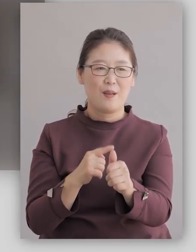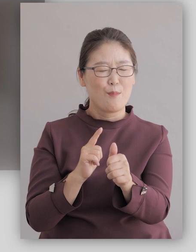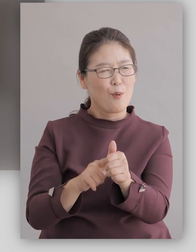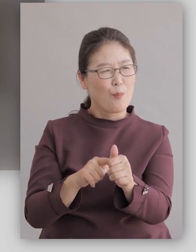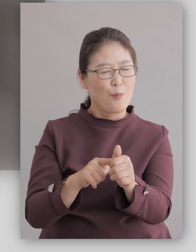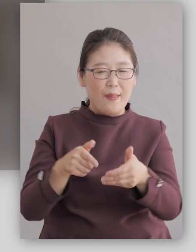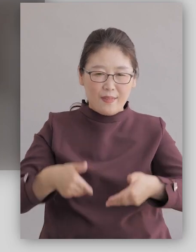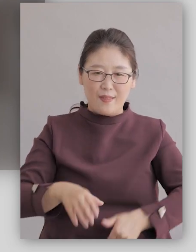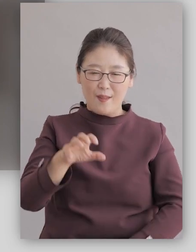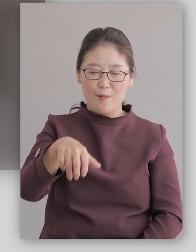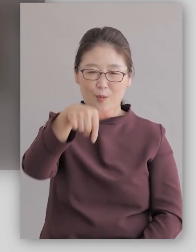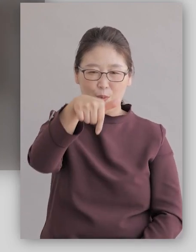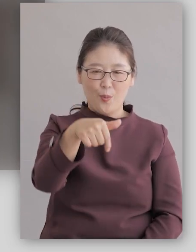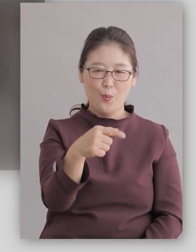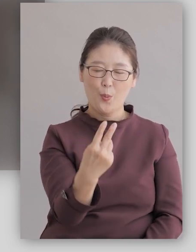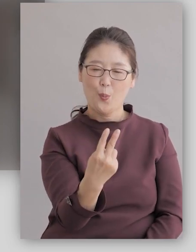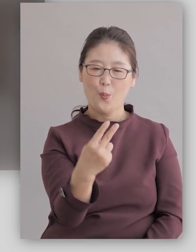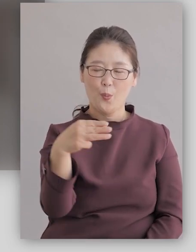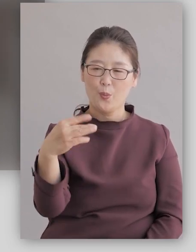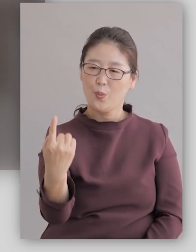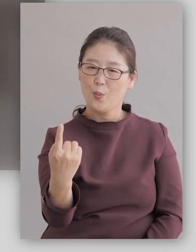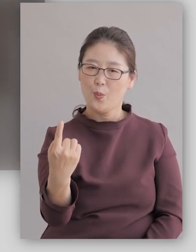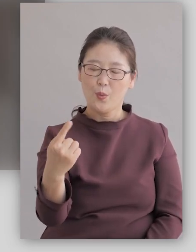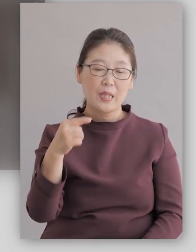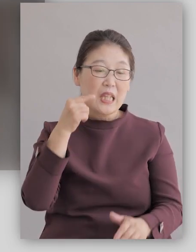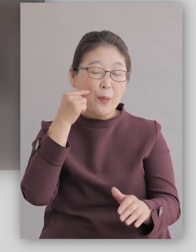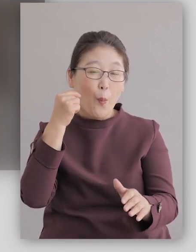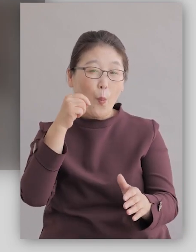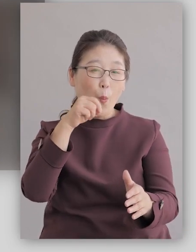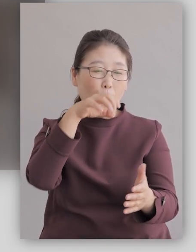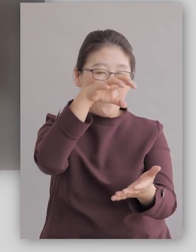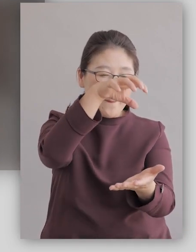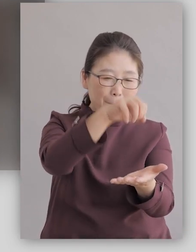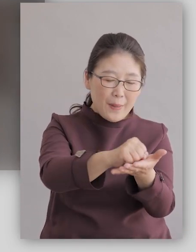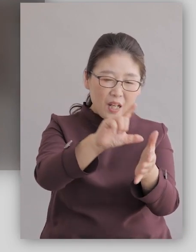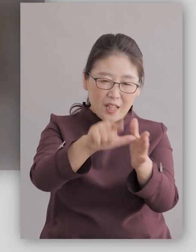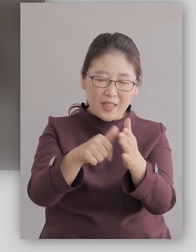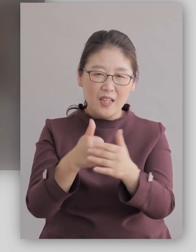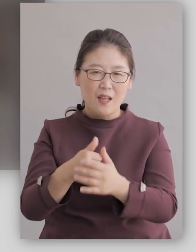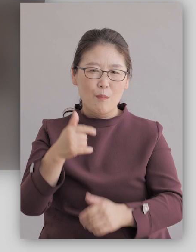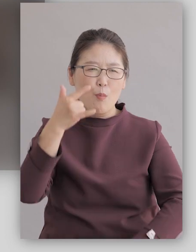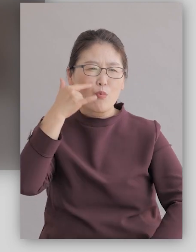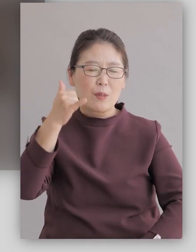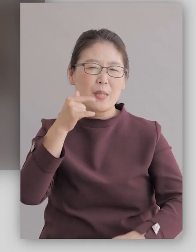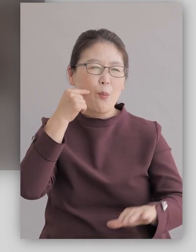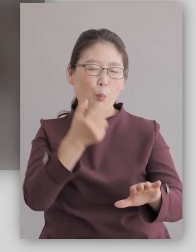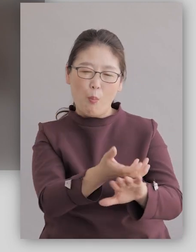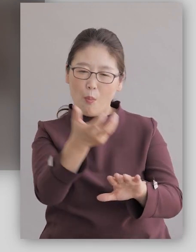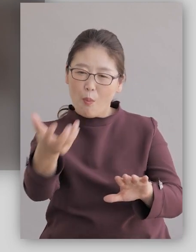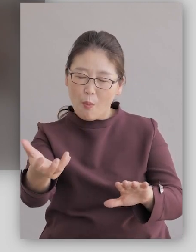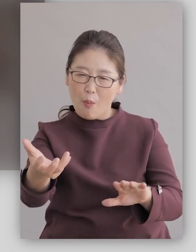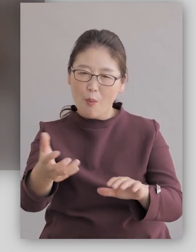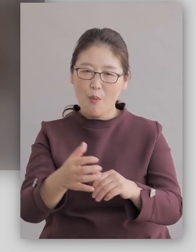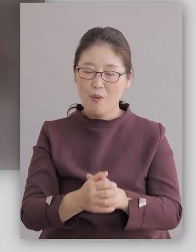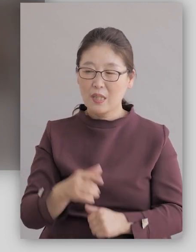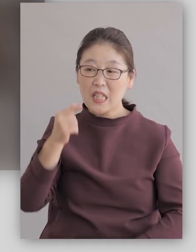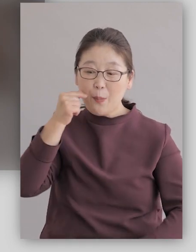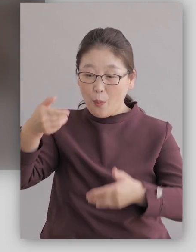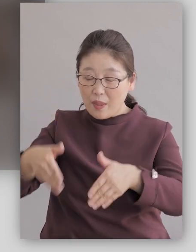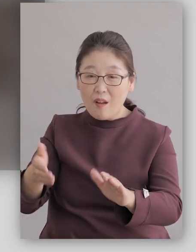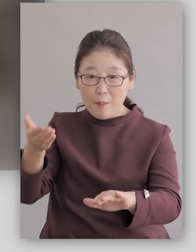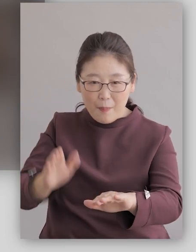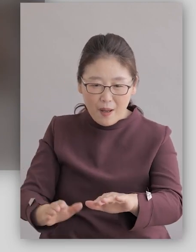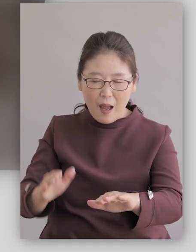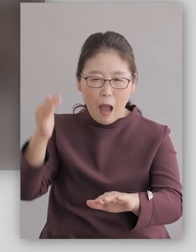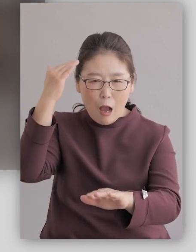태어나셨어요. 일제 강점기 때 부모님이 이주하셔서 일본에서 태어났는데 한국인으로 자라나셨습니다.